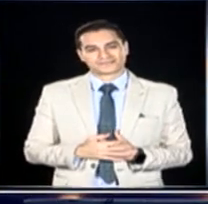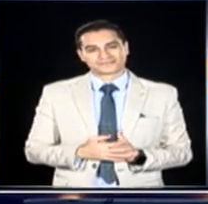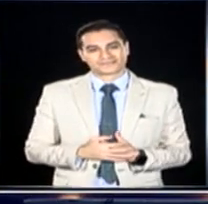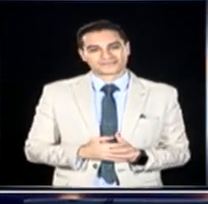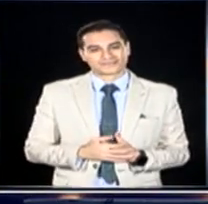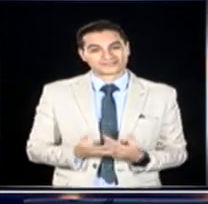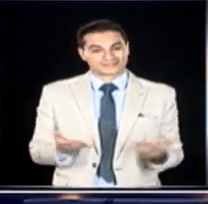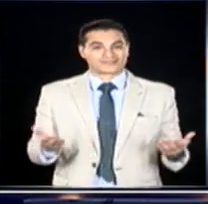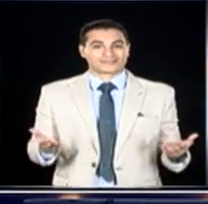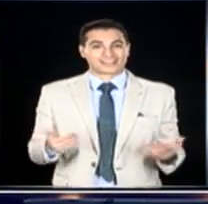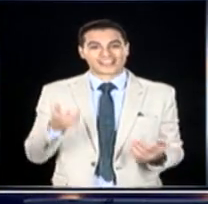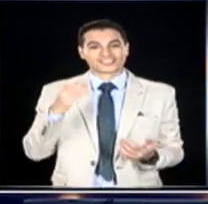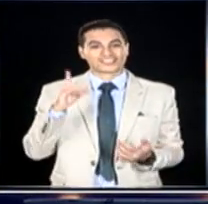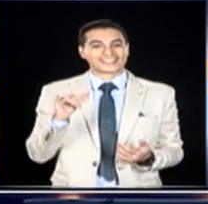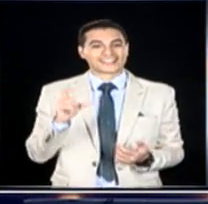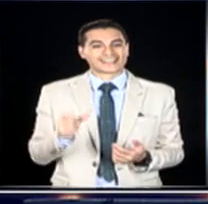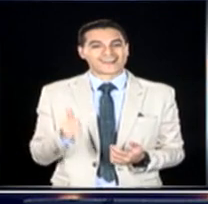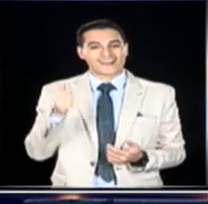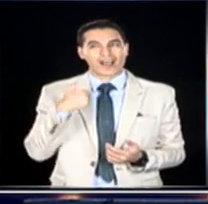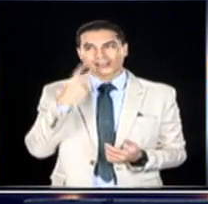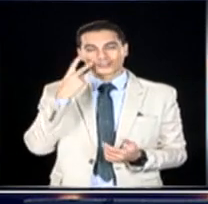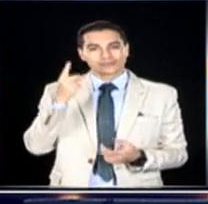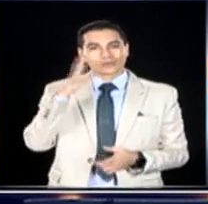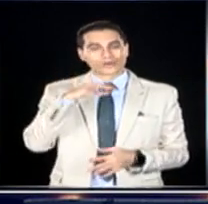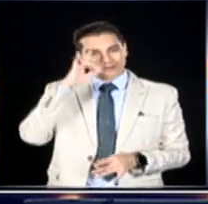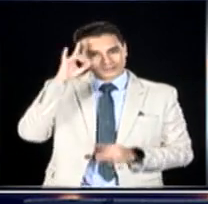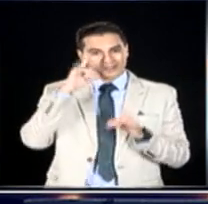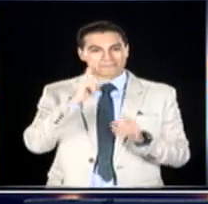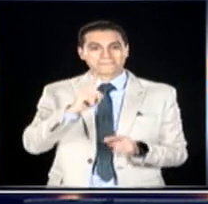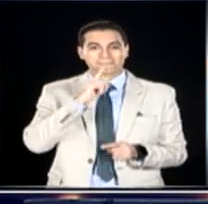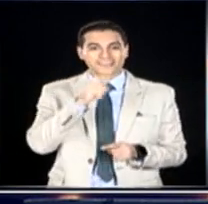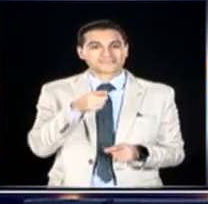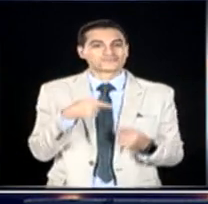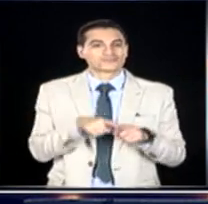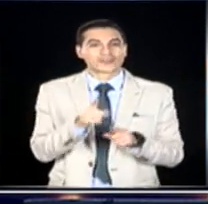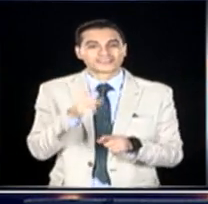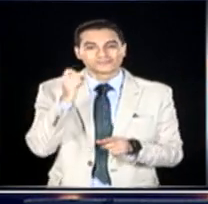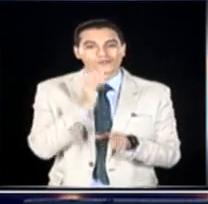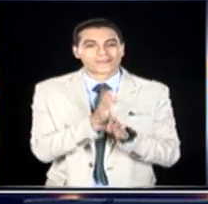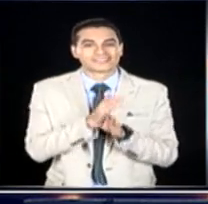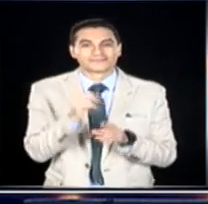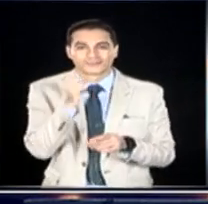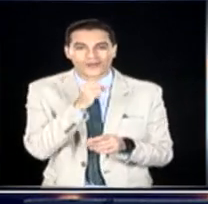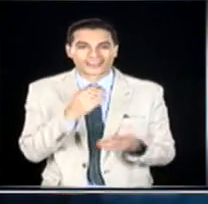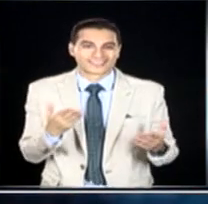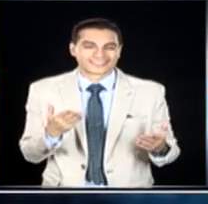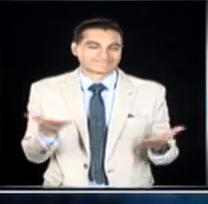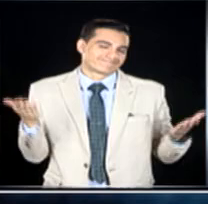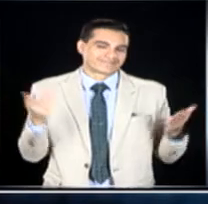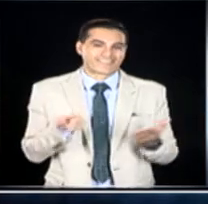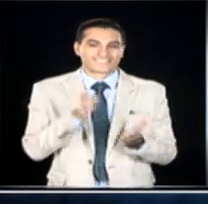يا نهار أبيض، يعني أنا شفت ناس بتخمن كتير بس مش للدرجه دي. طيب الفرصه